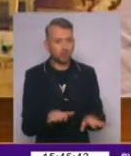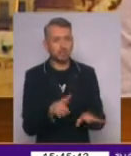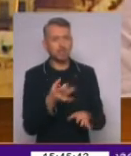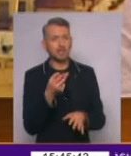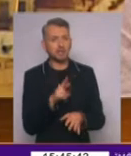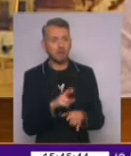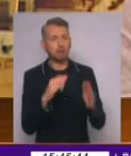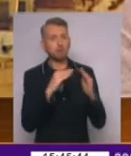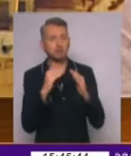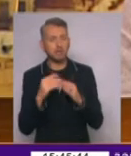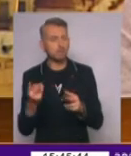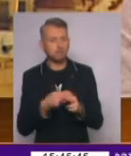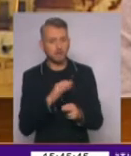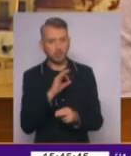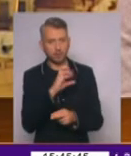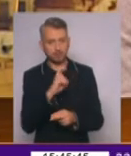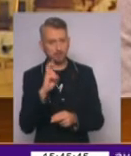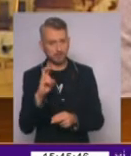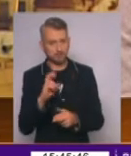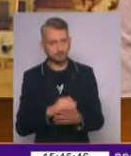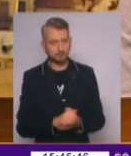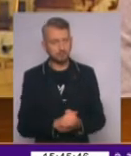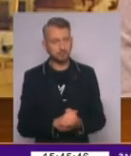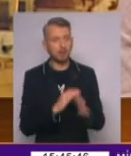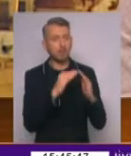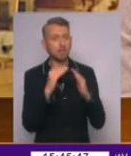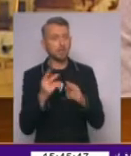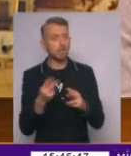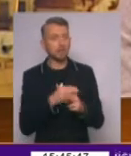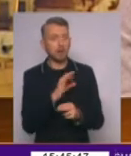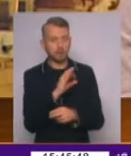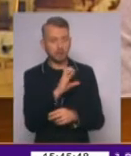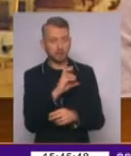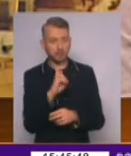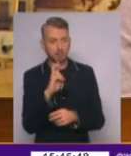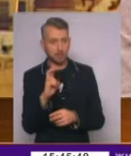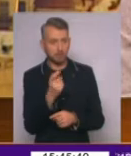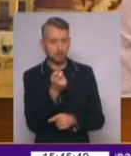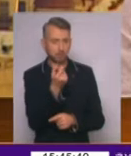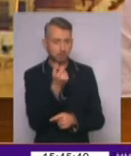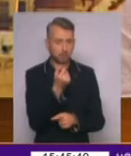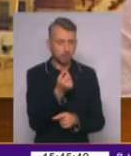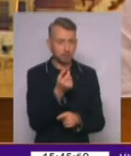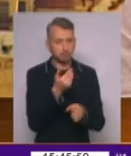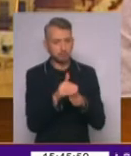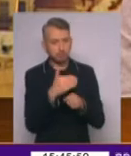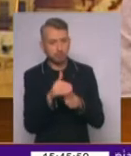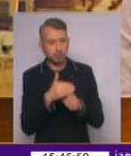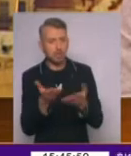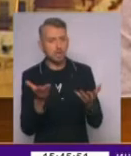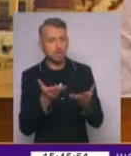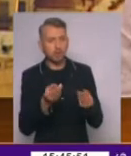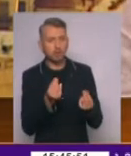які є недоступними для будинків без ОСББ. Будинки без ОСББ потрошечку по чайній ложечці якісь